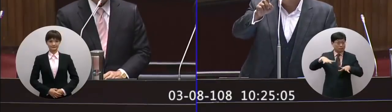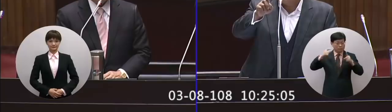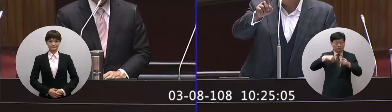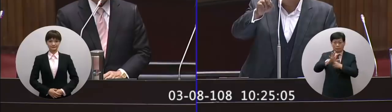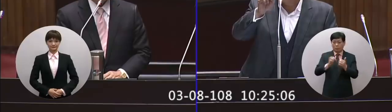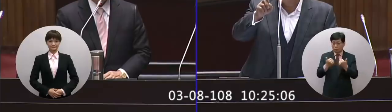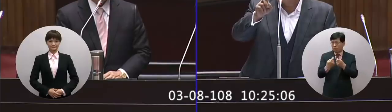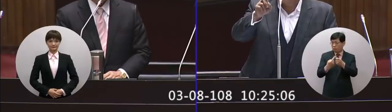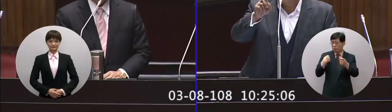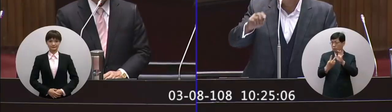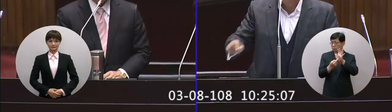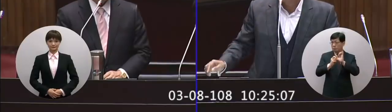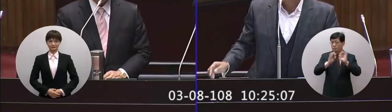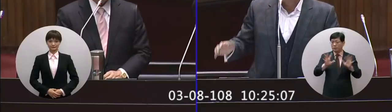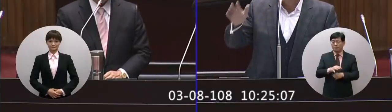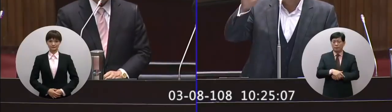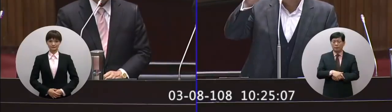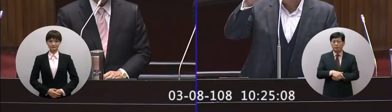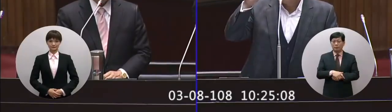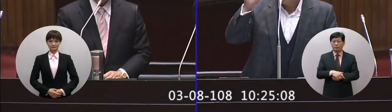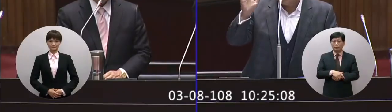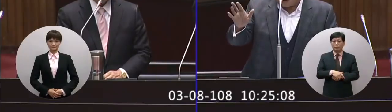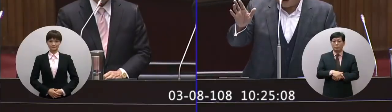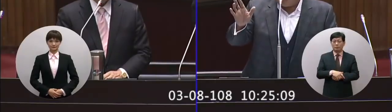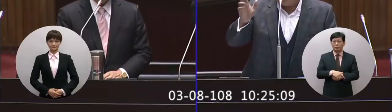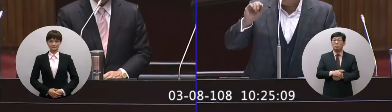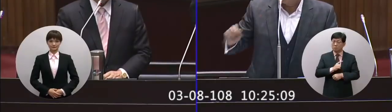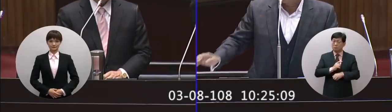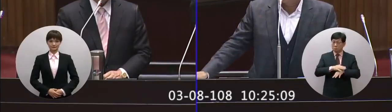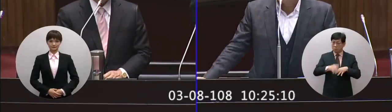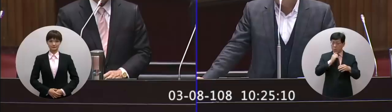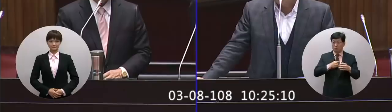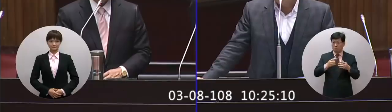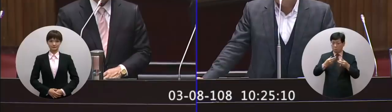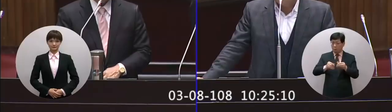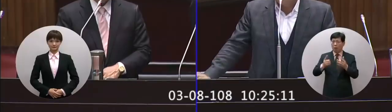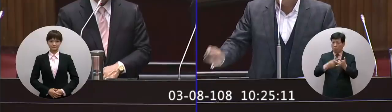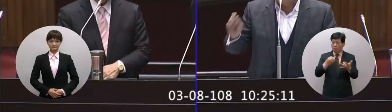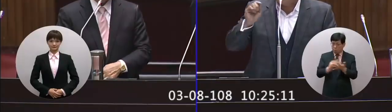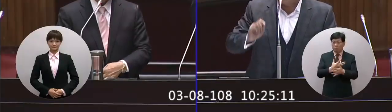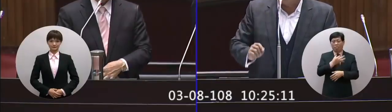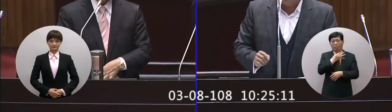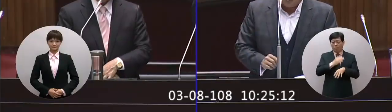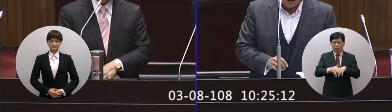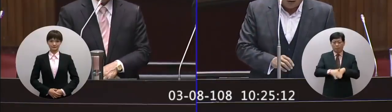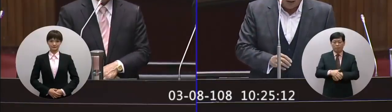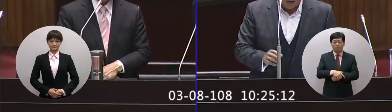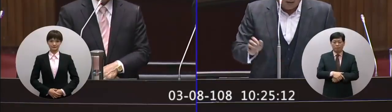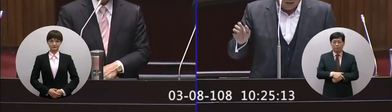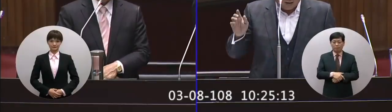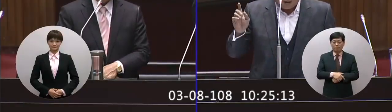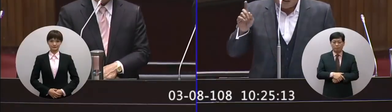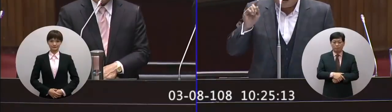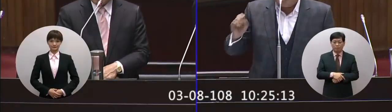在去年就已经说过了，对不对？说会产生这个缺蛋的危机，会有这个缺蛋情况。所